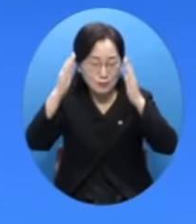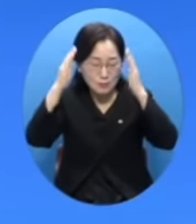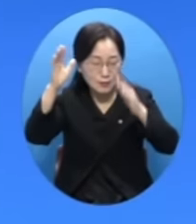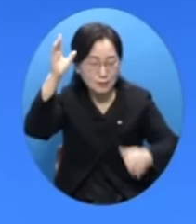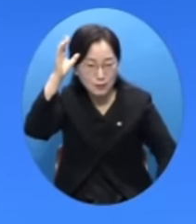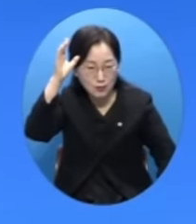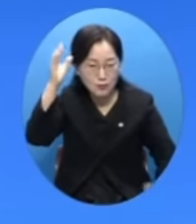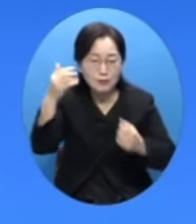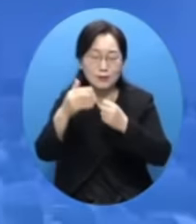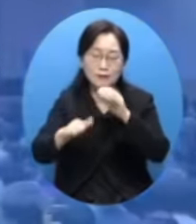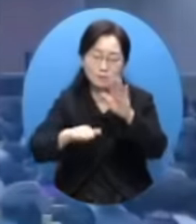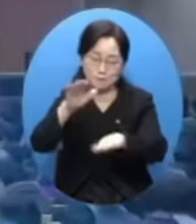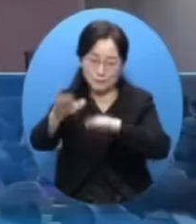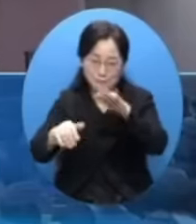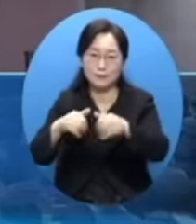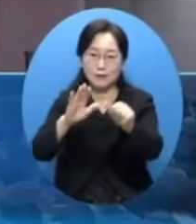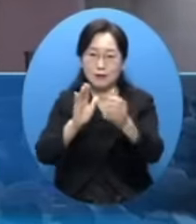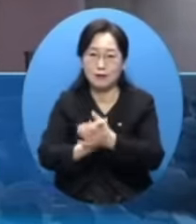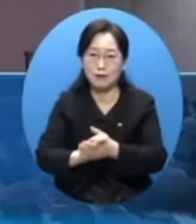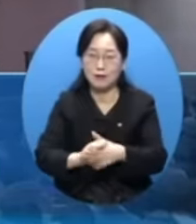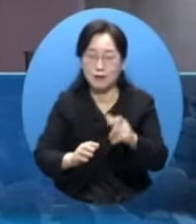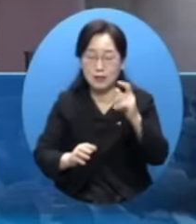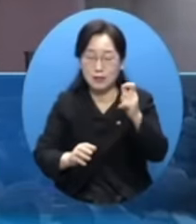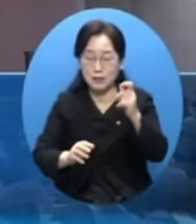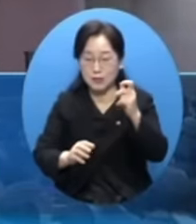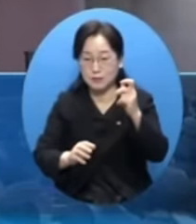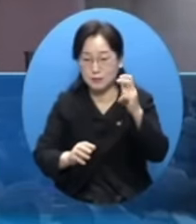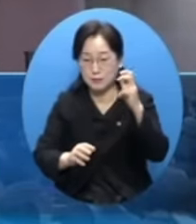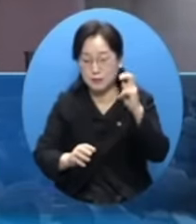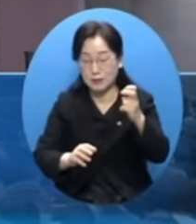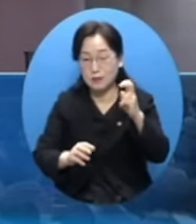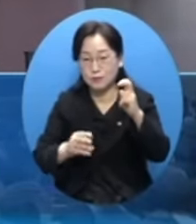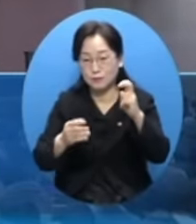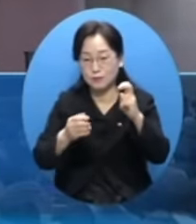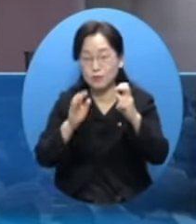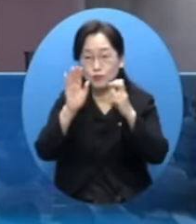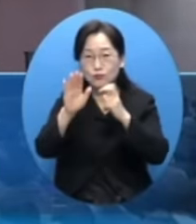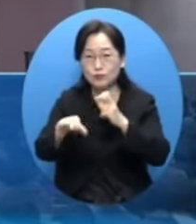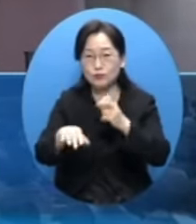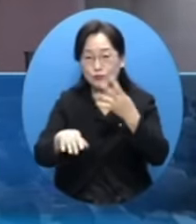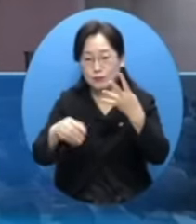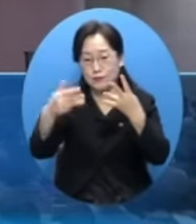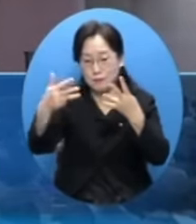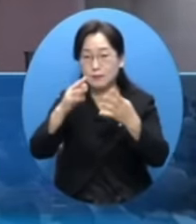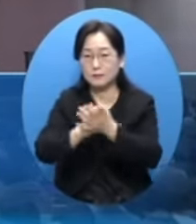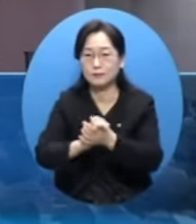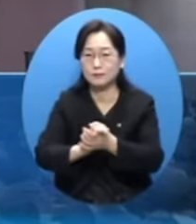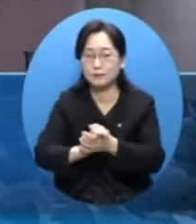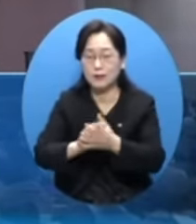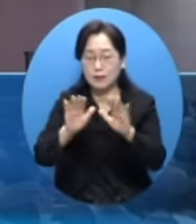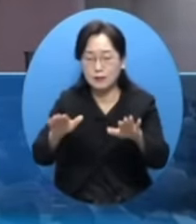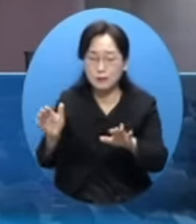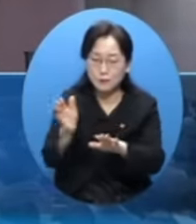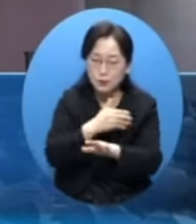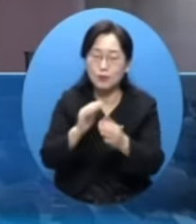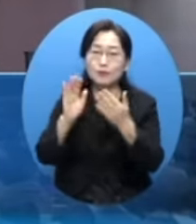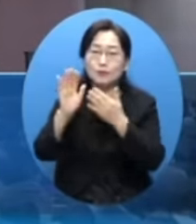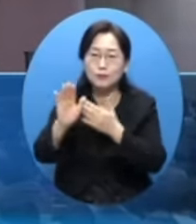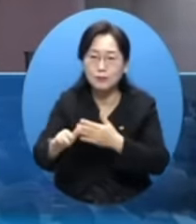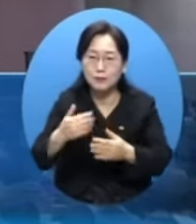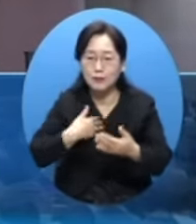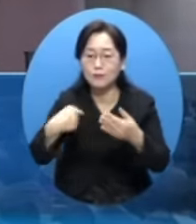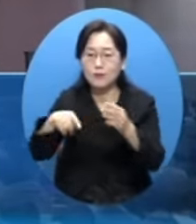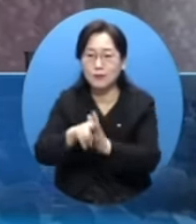그는 디모데 후서 4장 8절 그가 마지막 생을 떠나기 전에 남긴 글에서 이와 같이 말했습니다. 이제 후로는 나를